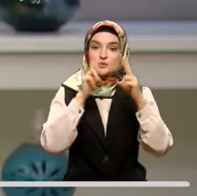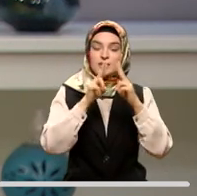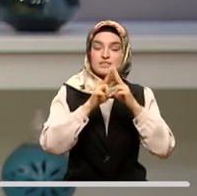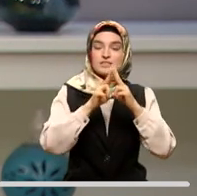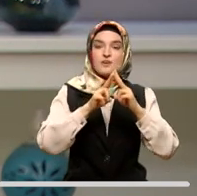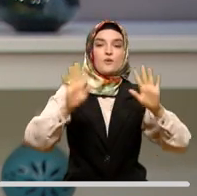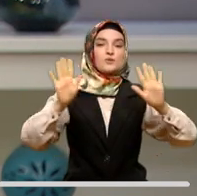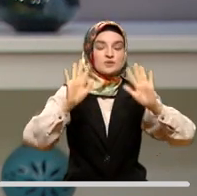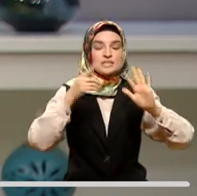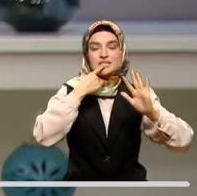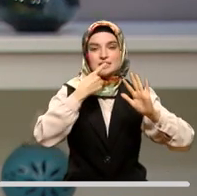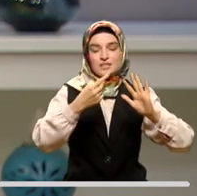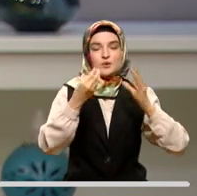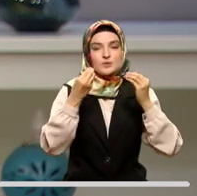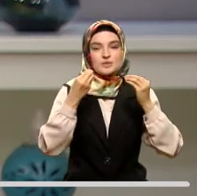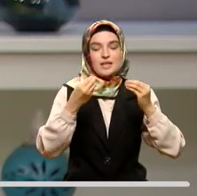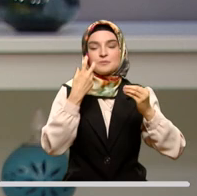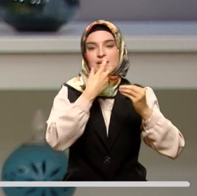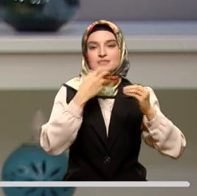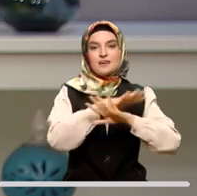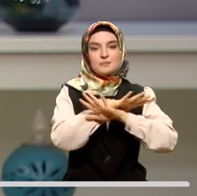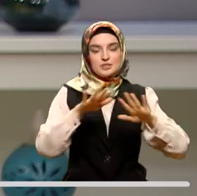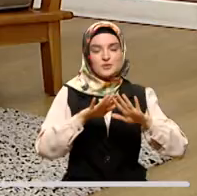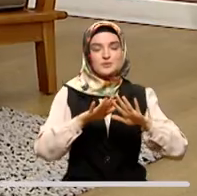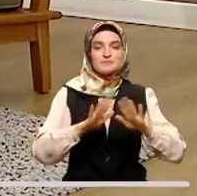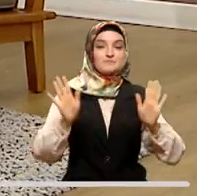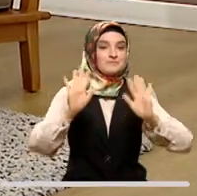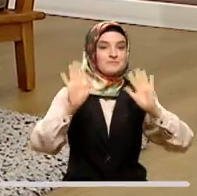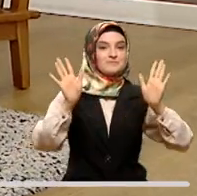hoşça kalın diyoruz. Ve şimdi güzel bir eserle bitiriyoruz efendim.